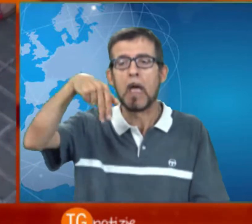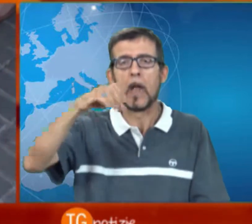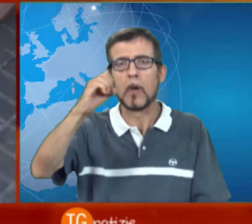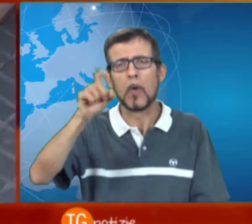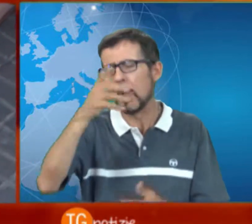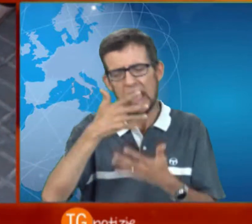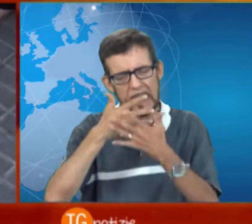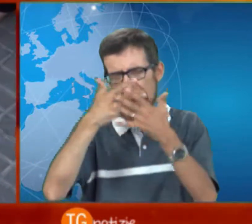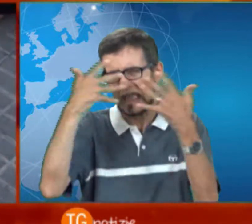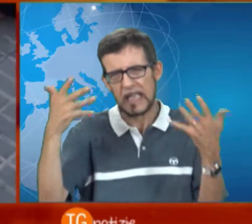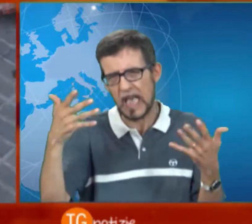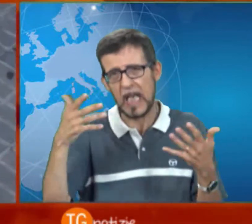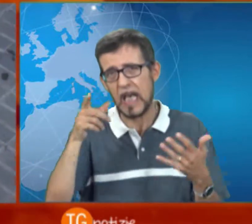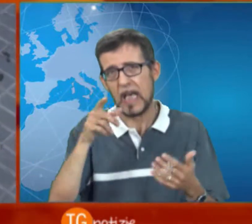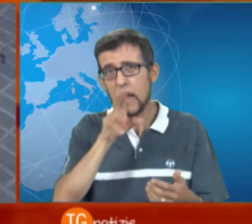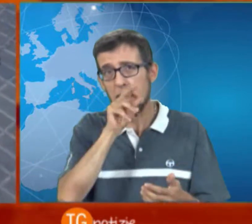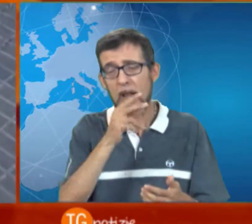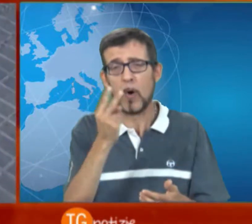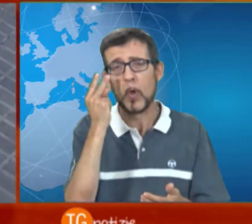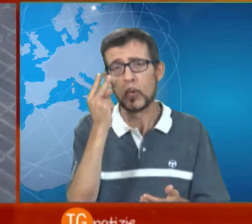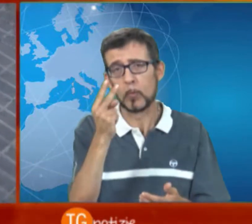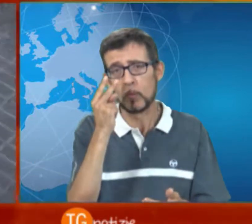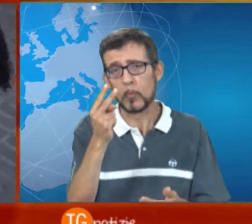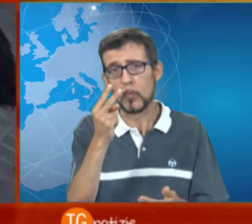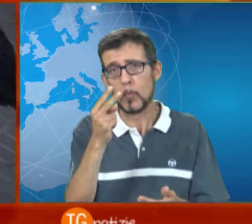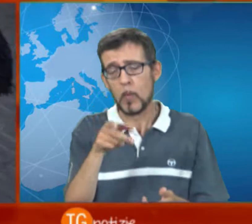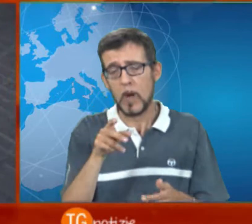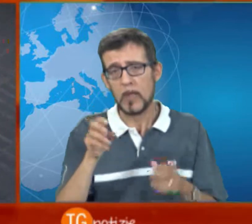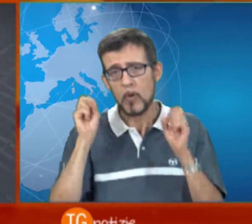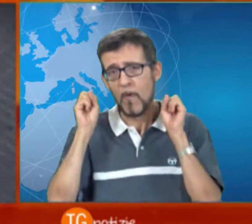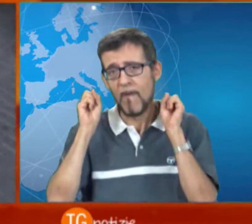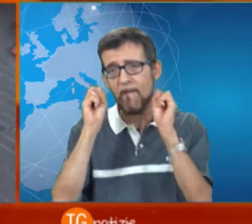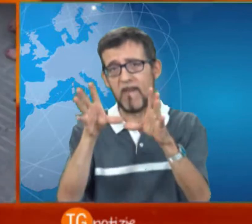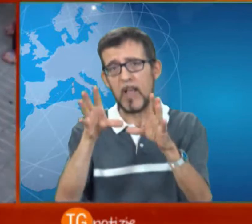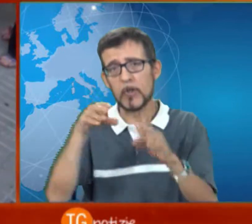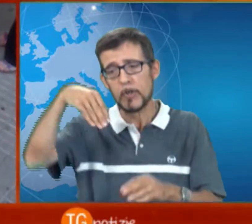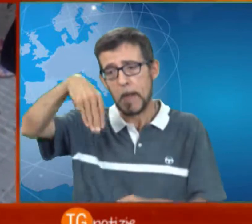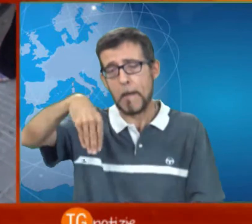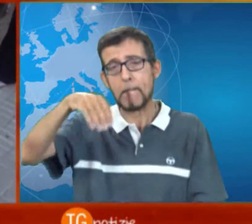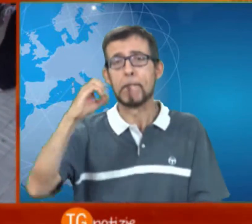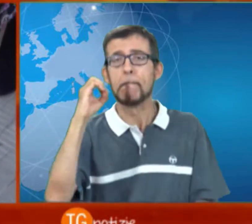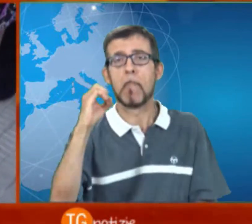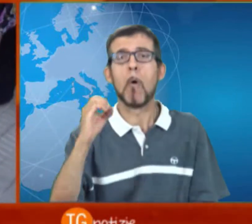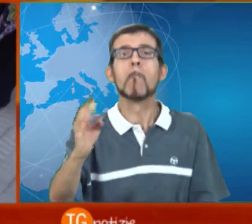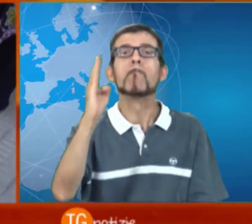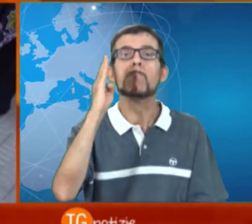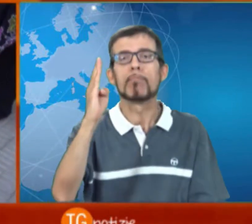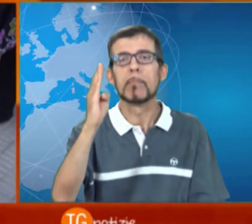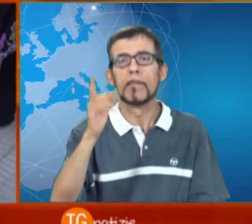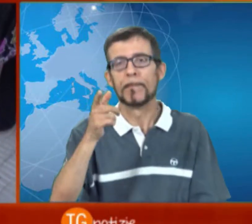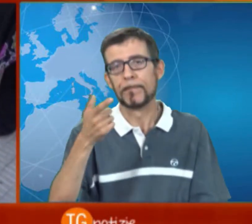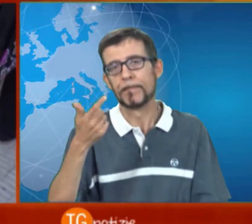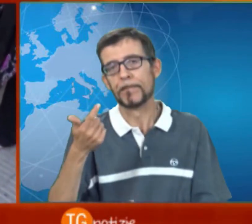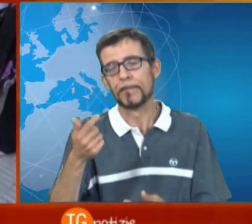le parole, soltanto due, di questo flash mob che è stato organizzato qui a Cagliari. La situazione